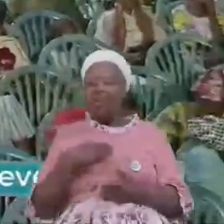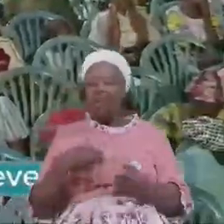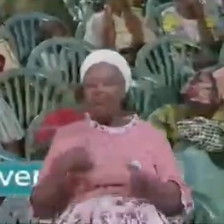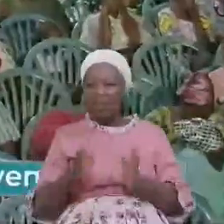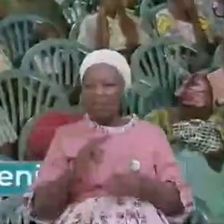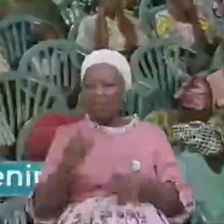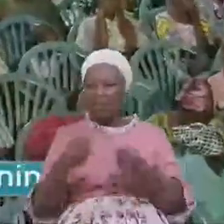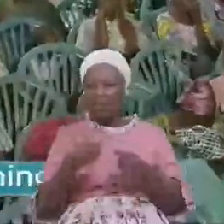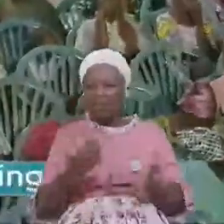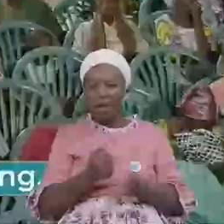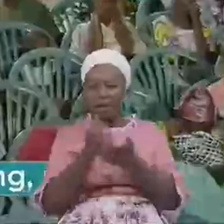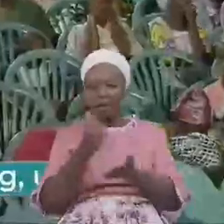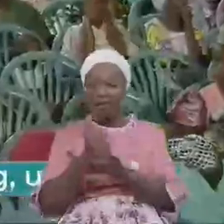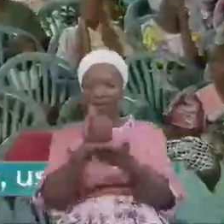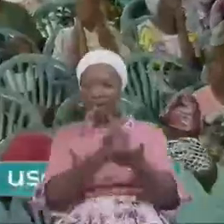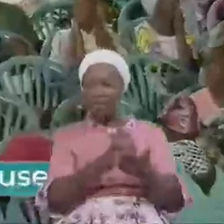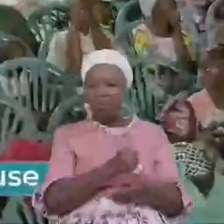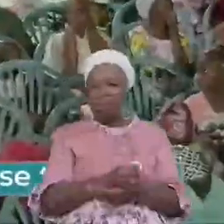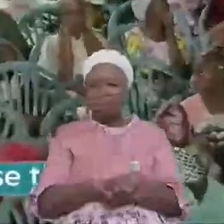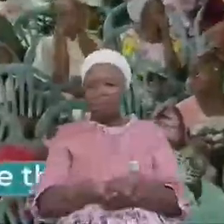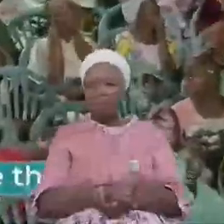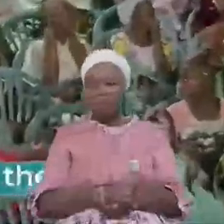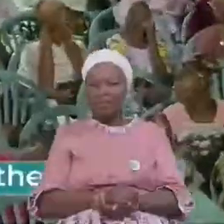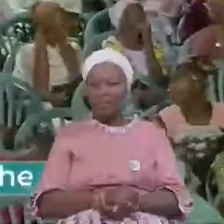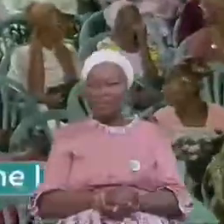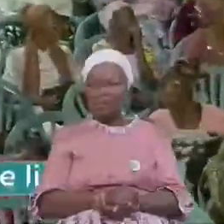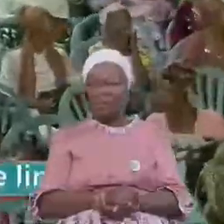Donc, occupons-nous de tout le monde, s'il vous plaît.